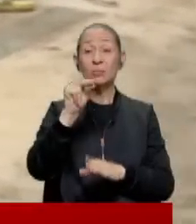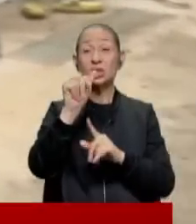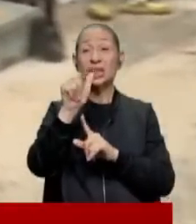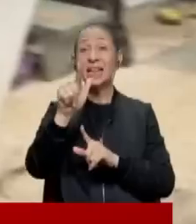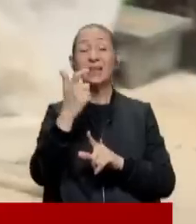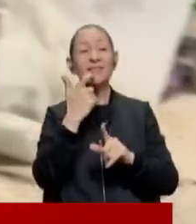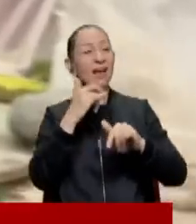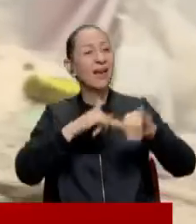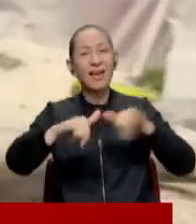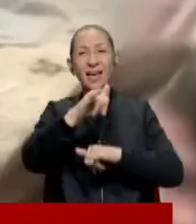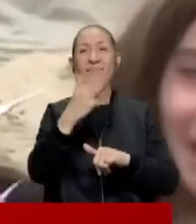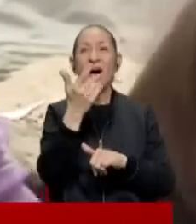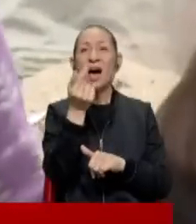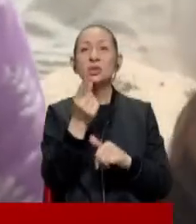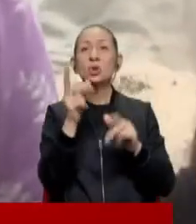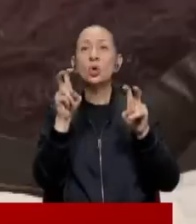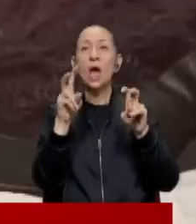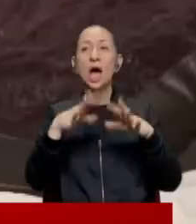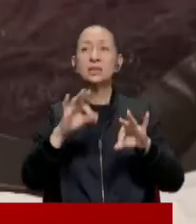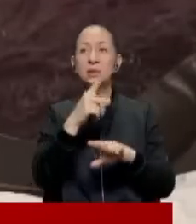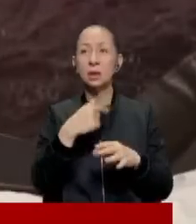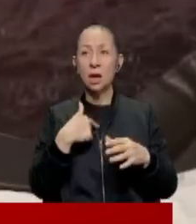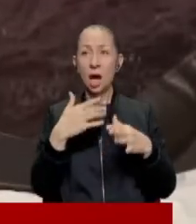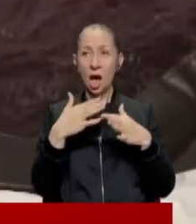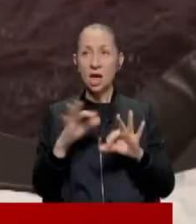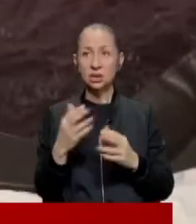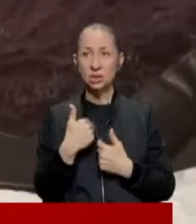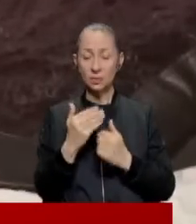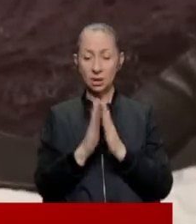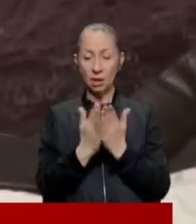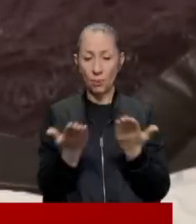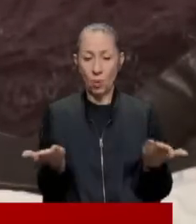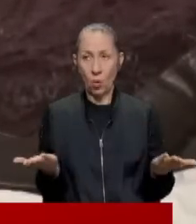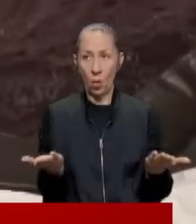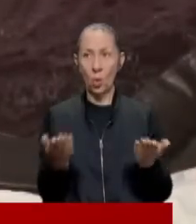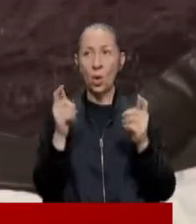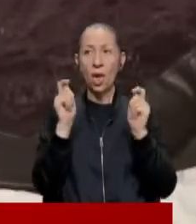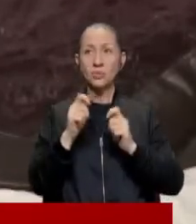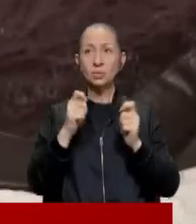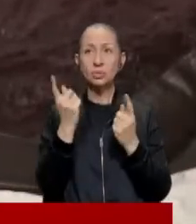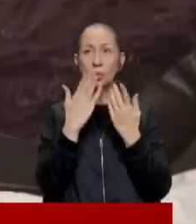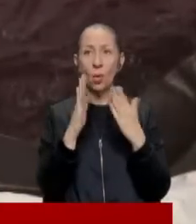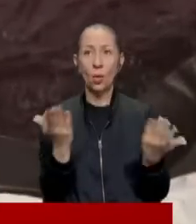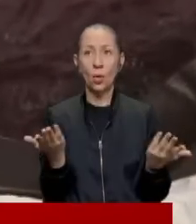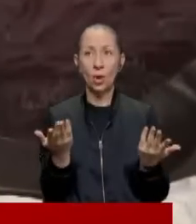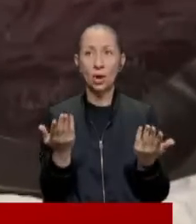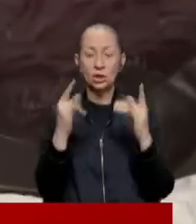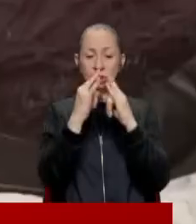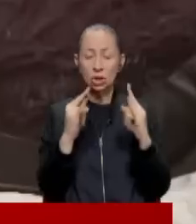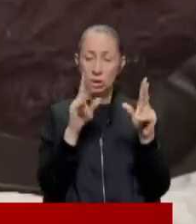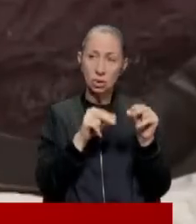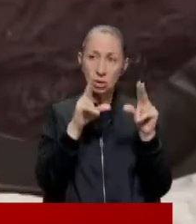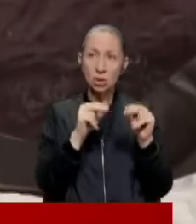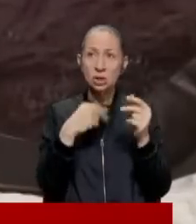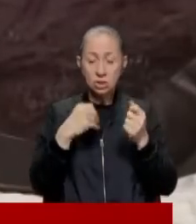ildeki yaşıtları da daha az konuya hazırlanacak hazırlanacağımız kitap yok yapacağımız bir şey yok çadırda kalıyoruz